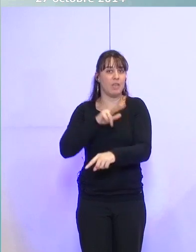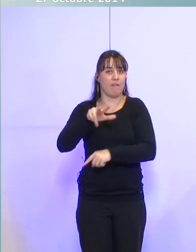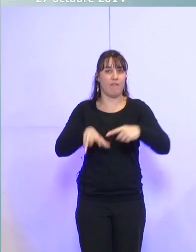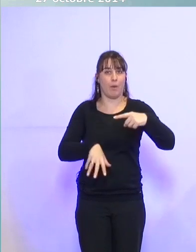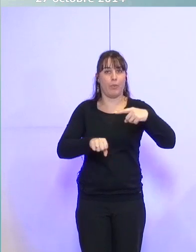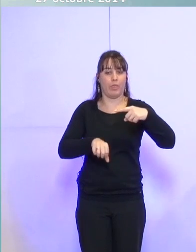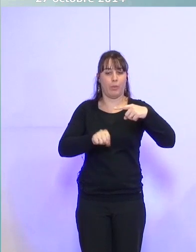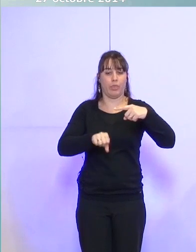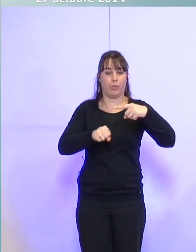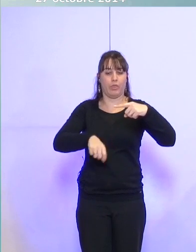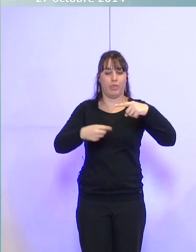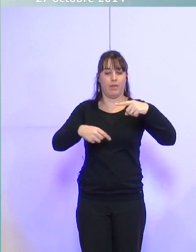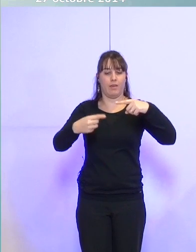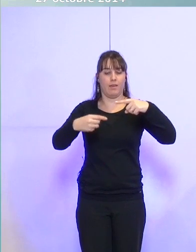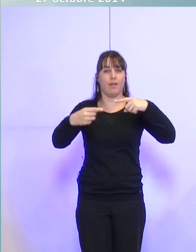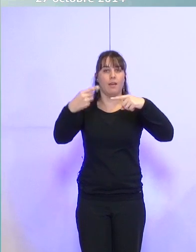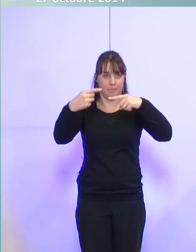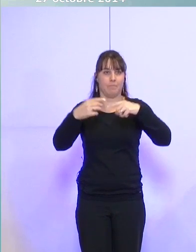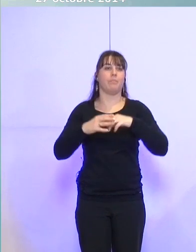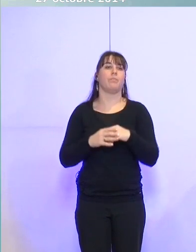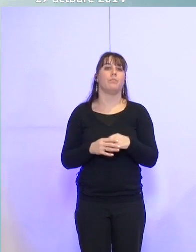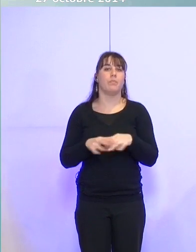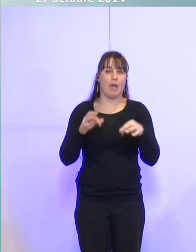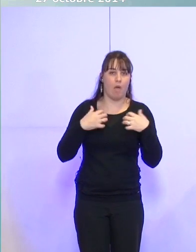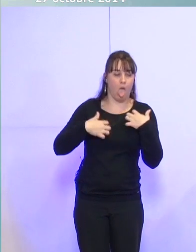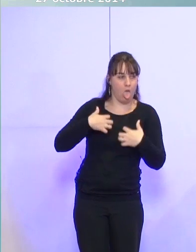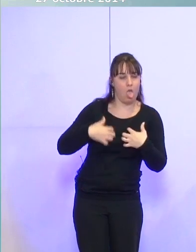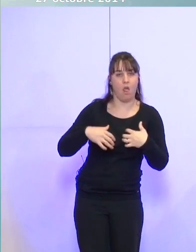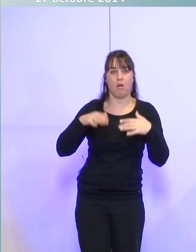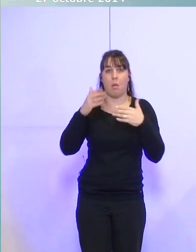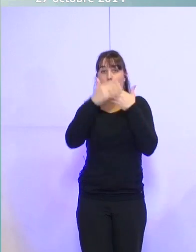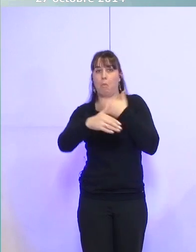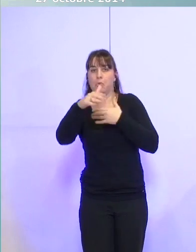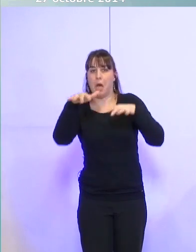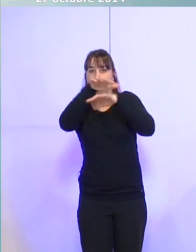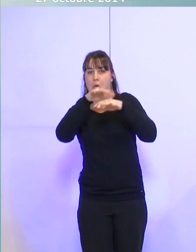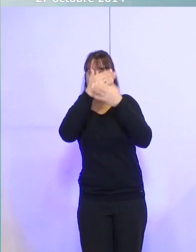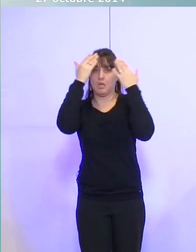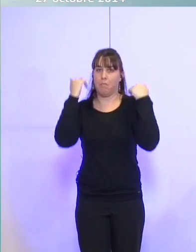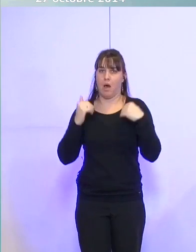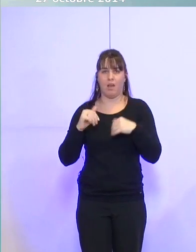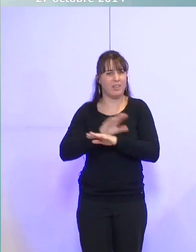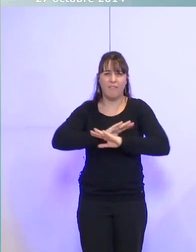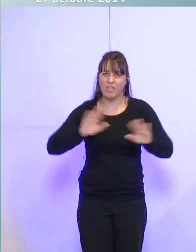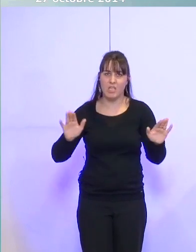regagné. Le temps des hésitations, de l'absence de vision et d'une gestion approximative est